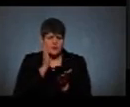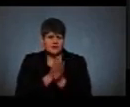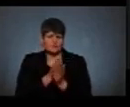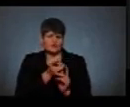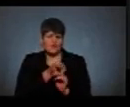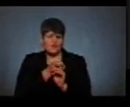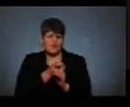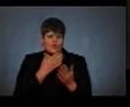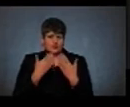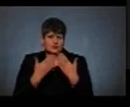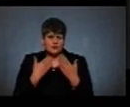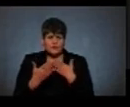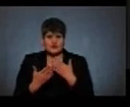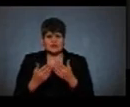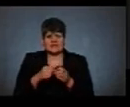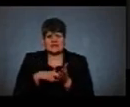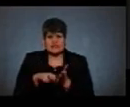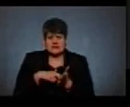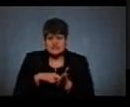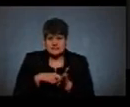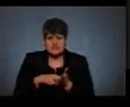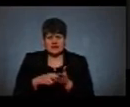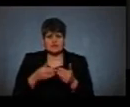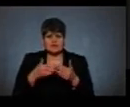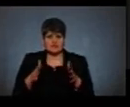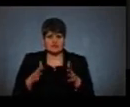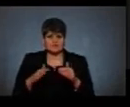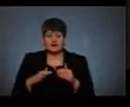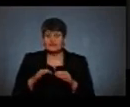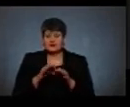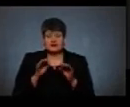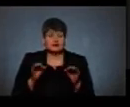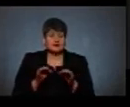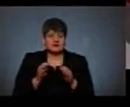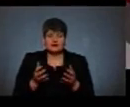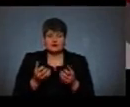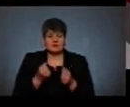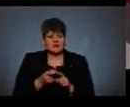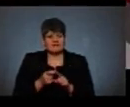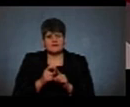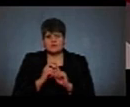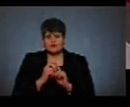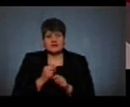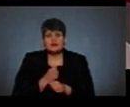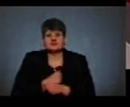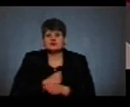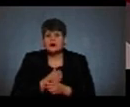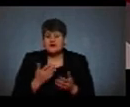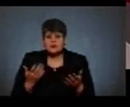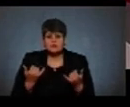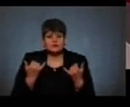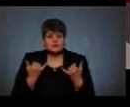чи через якісь відкриті листи, чи через якісь відкриті платформи. В жодному випадку ми не отримали відповіді, тому, на жаль, сьогодні у